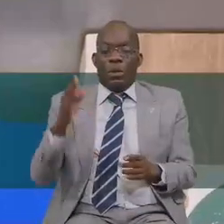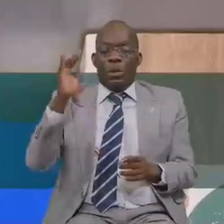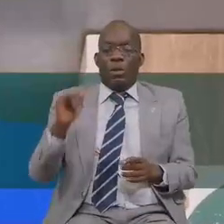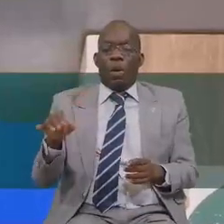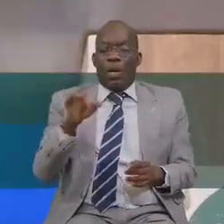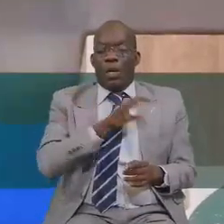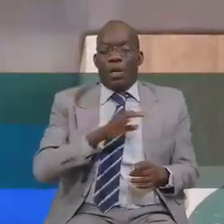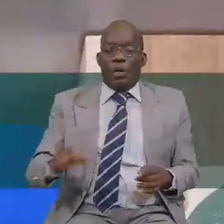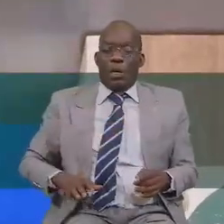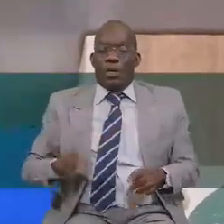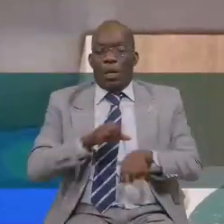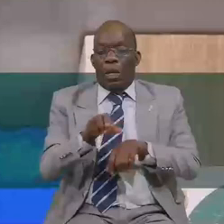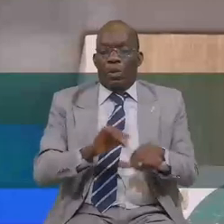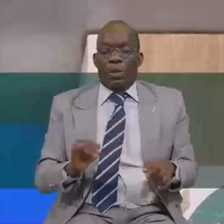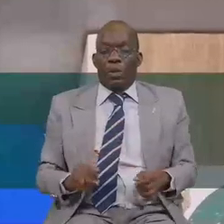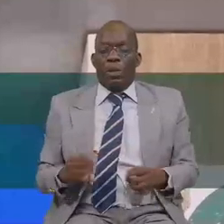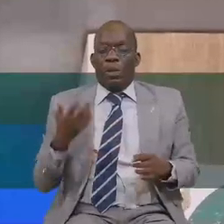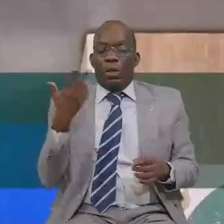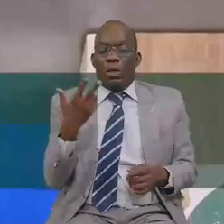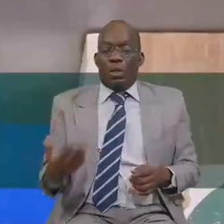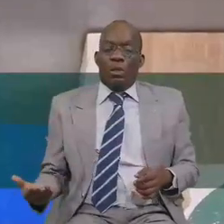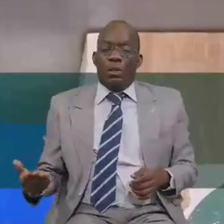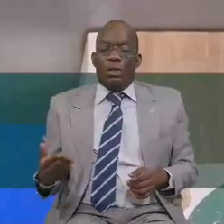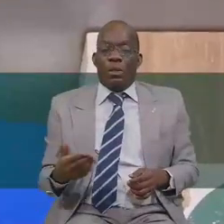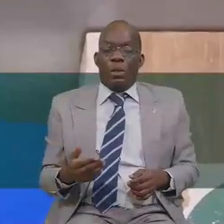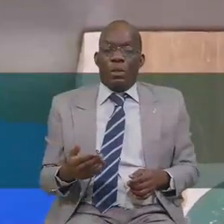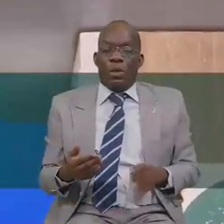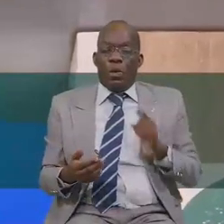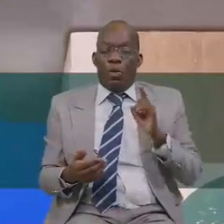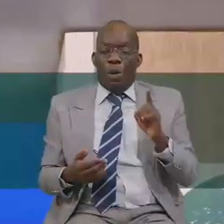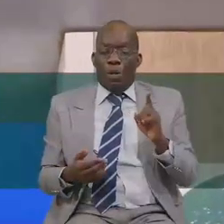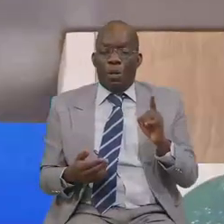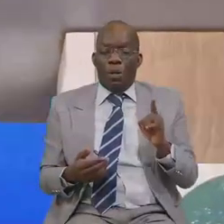par l'onction de Christ. Il y a trois éléments à considérer.